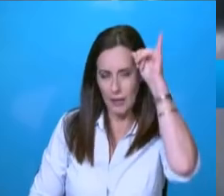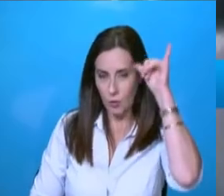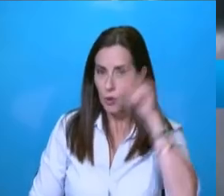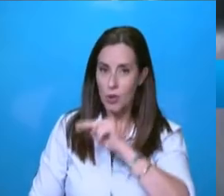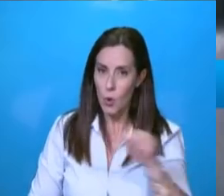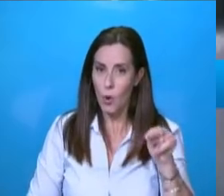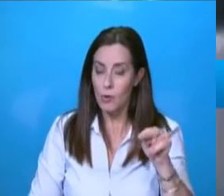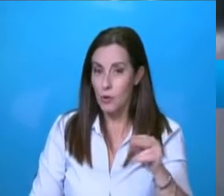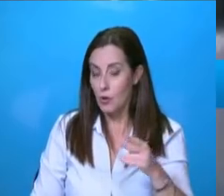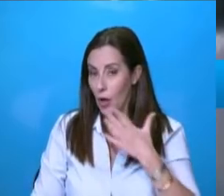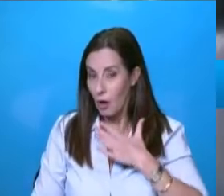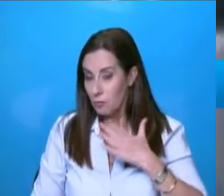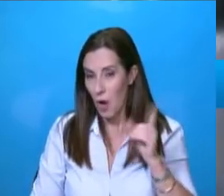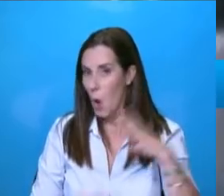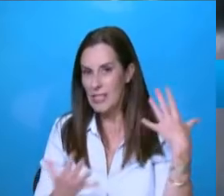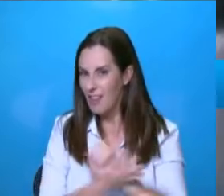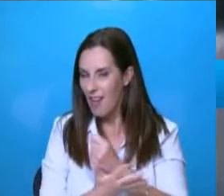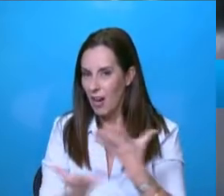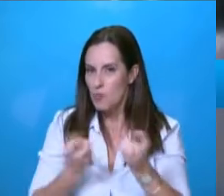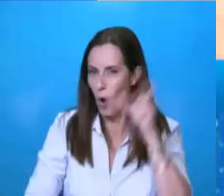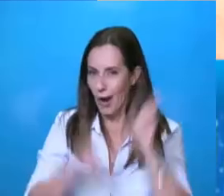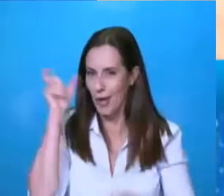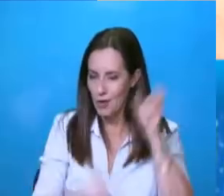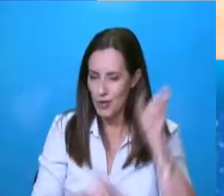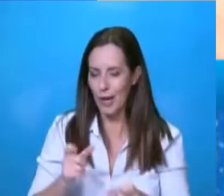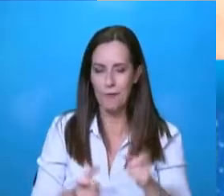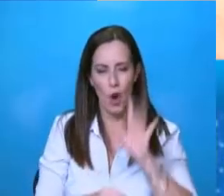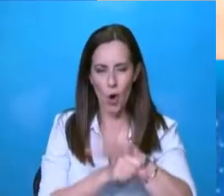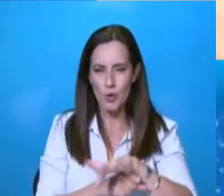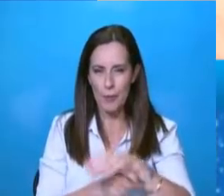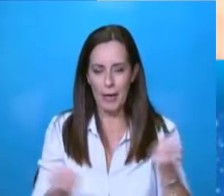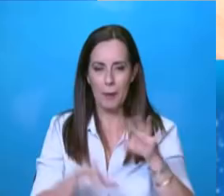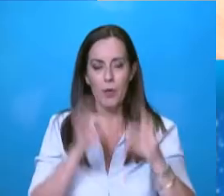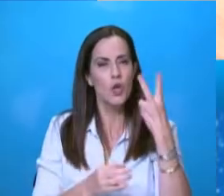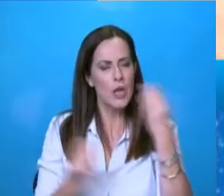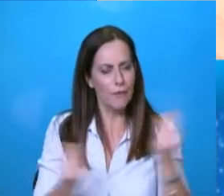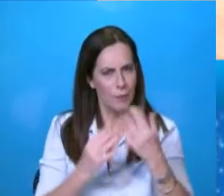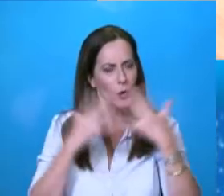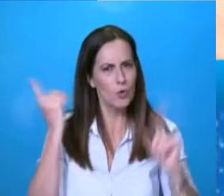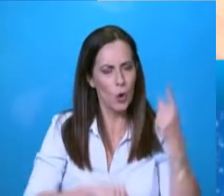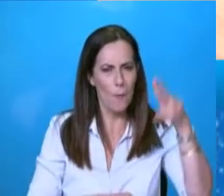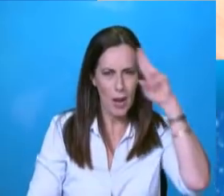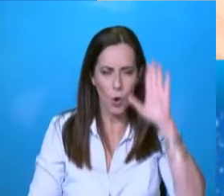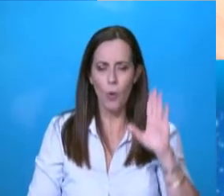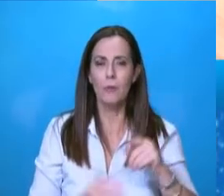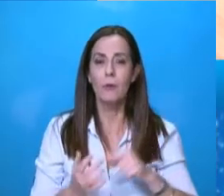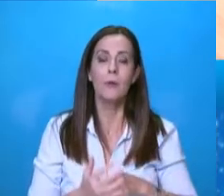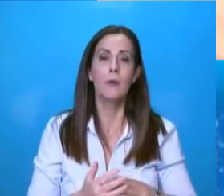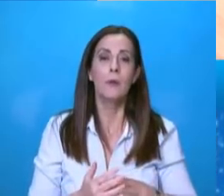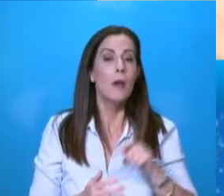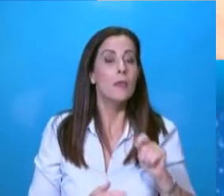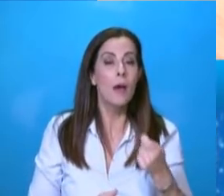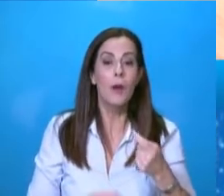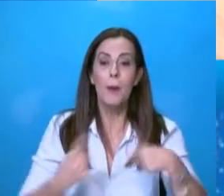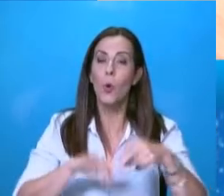שתקלו תקוות בליכוד, לא תפס, ודאי לא יכתיב את הקמפיין בימים האחרונים. שתי התקלות המשמעותיות קרו לראש הממשלה דווקא